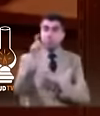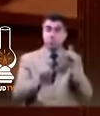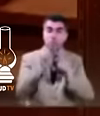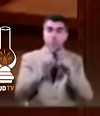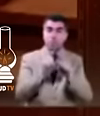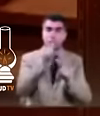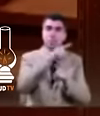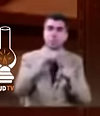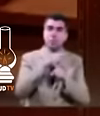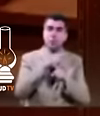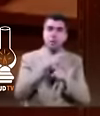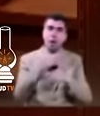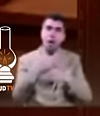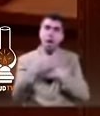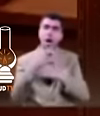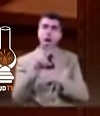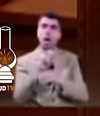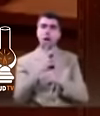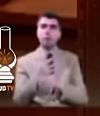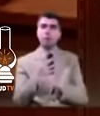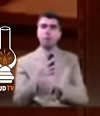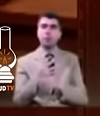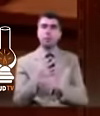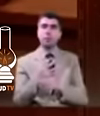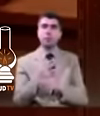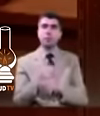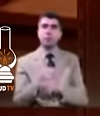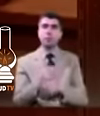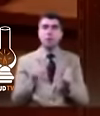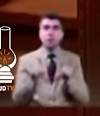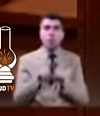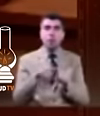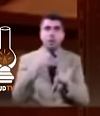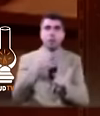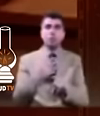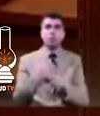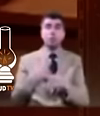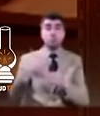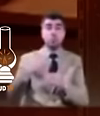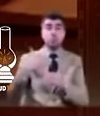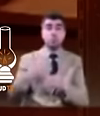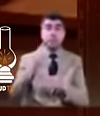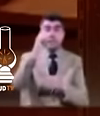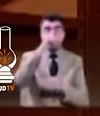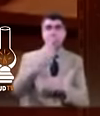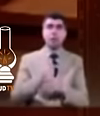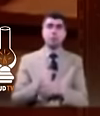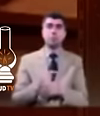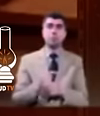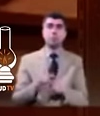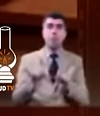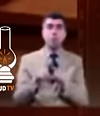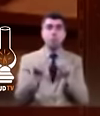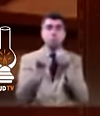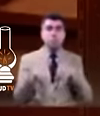ضروري الدولة ديرها، لأنه قوة الاحتياط راه كيوصل الإنسان للشلل